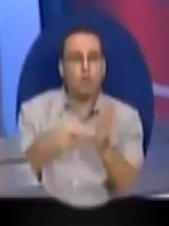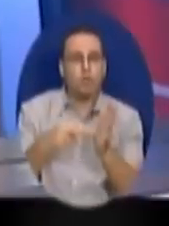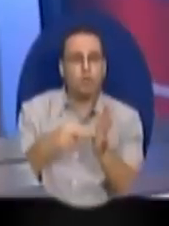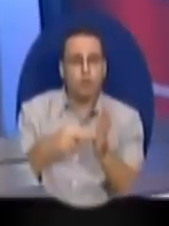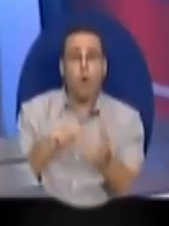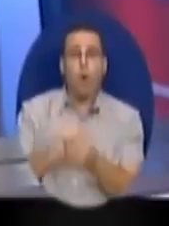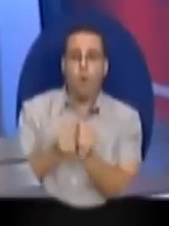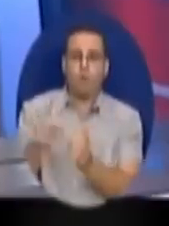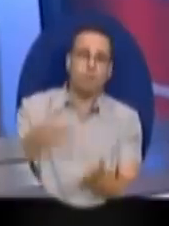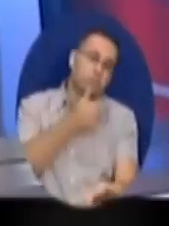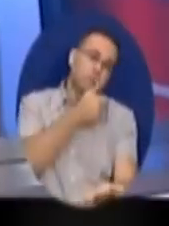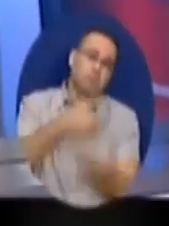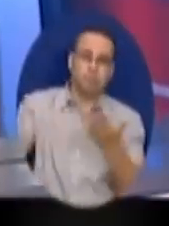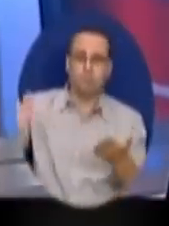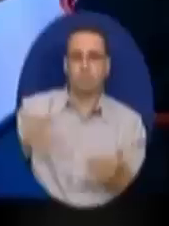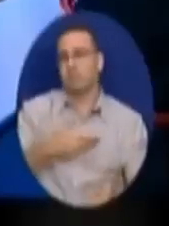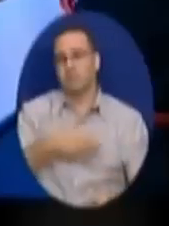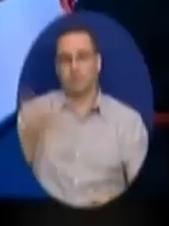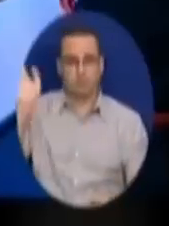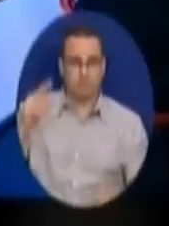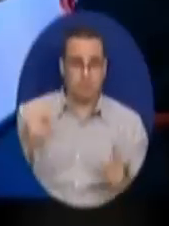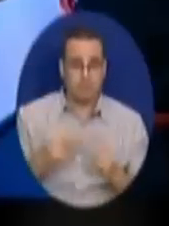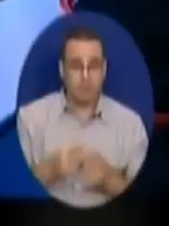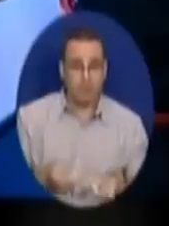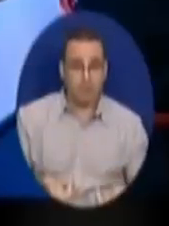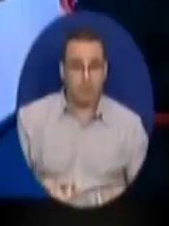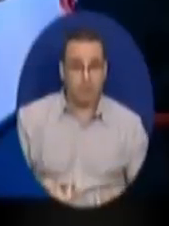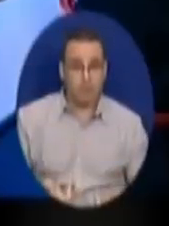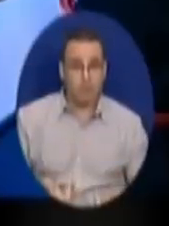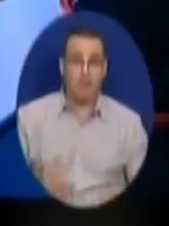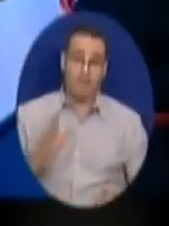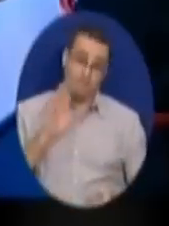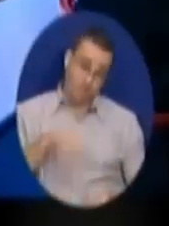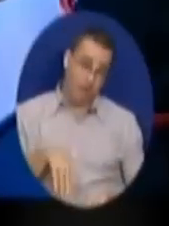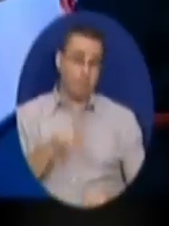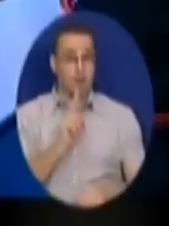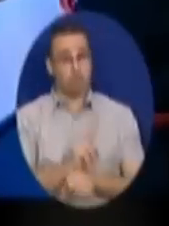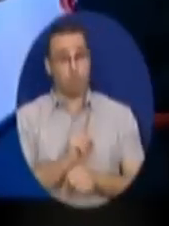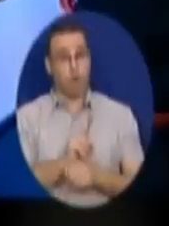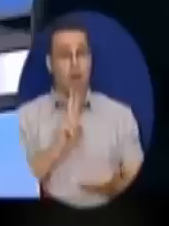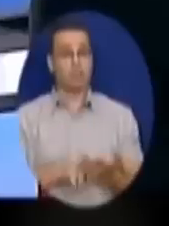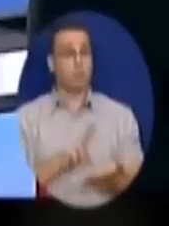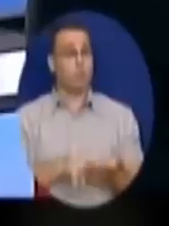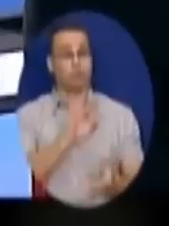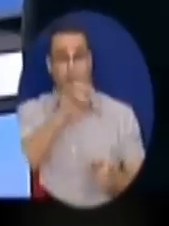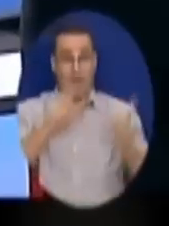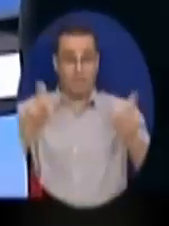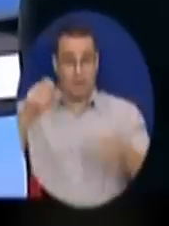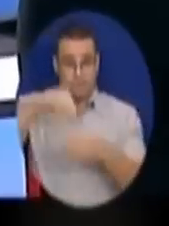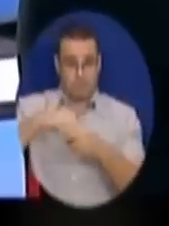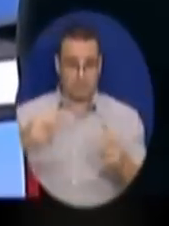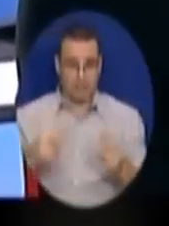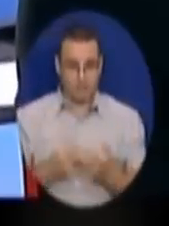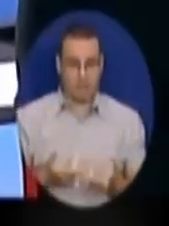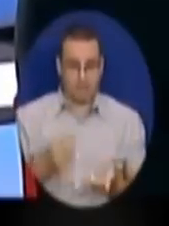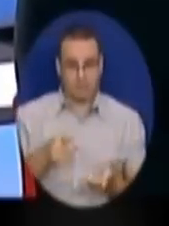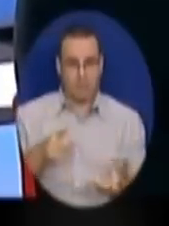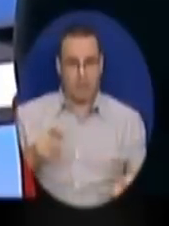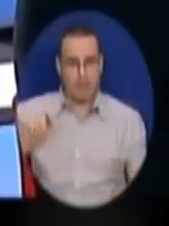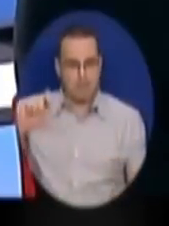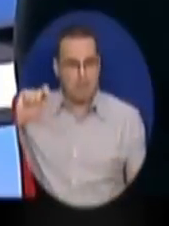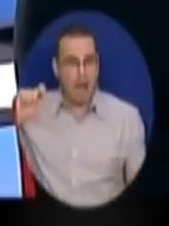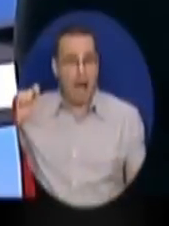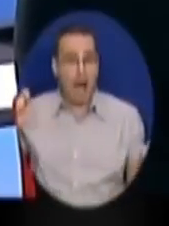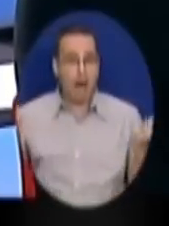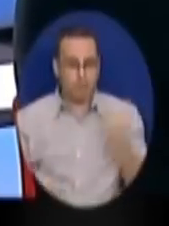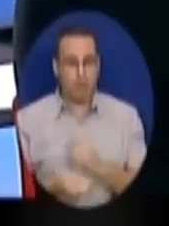פשוט לגרש אותם מהמדינה ולשמור על זכויות האדם של צרפת מדובר פה על מאפחה